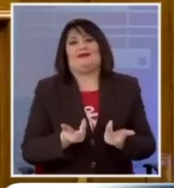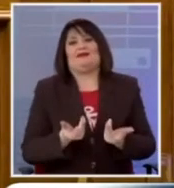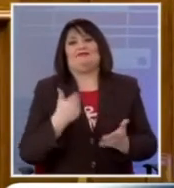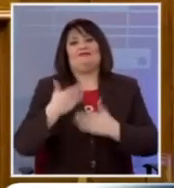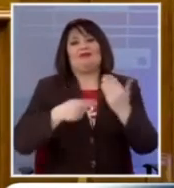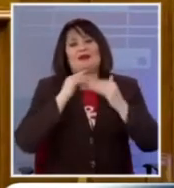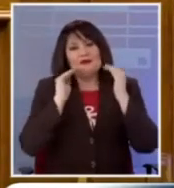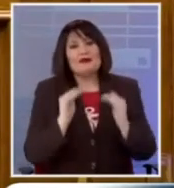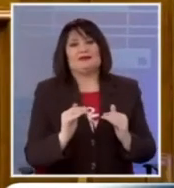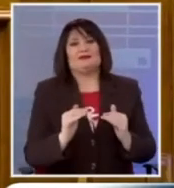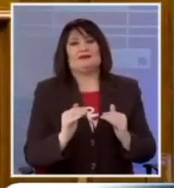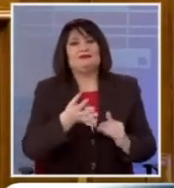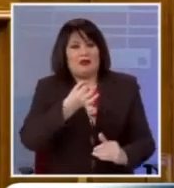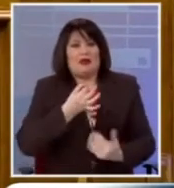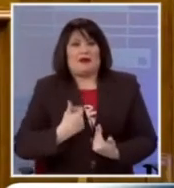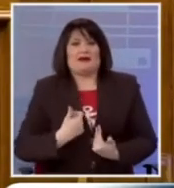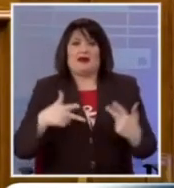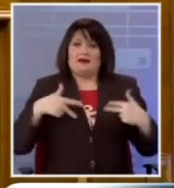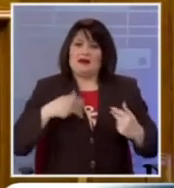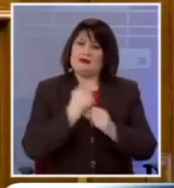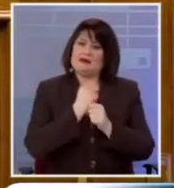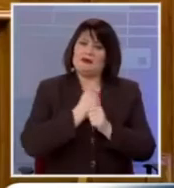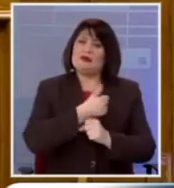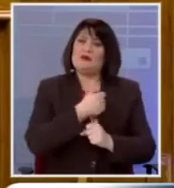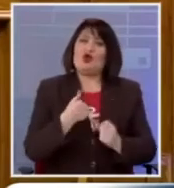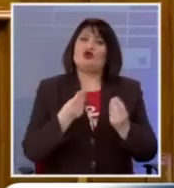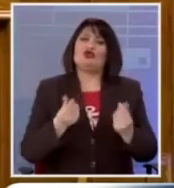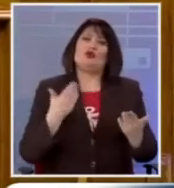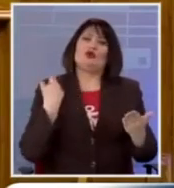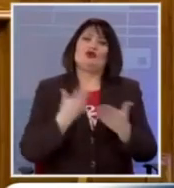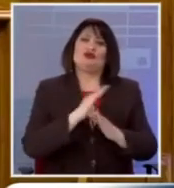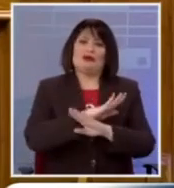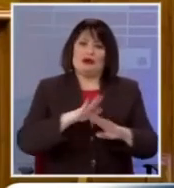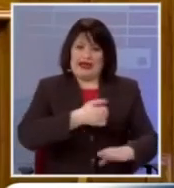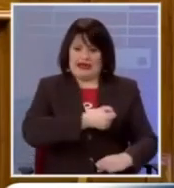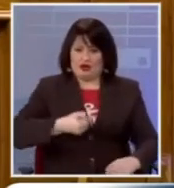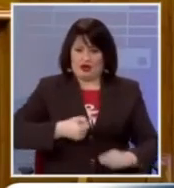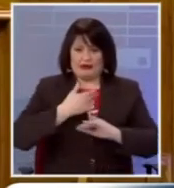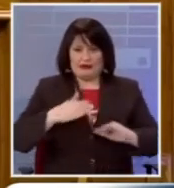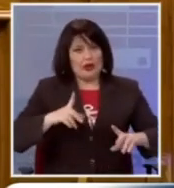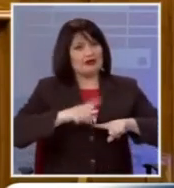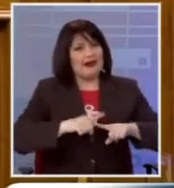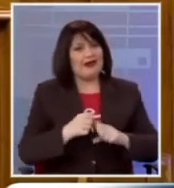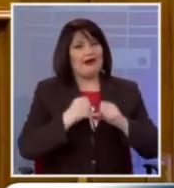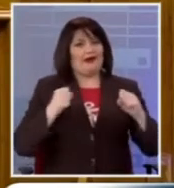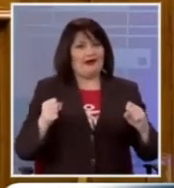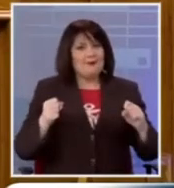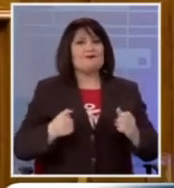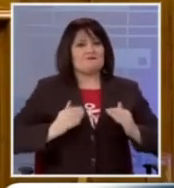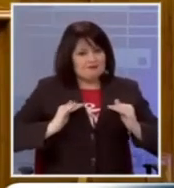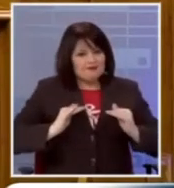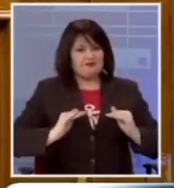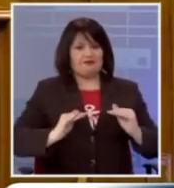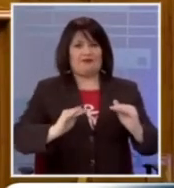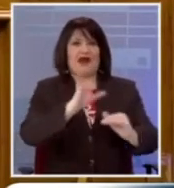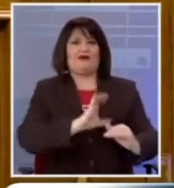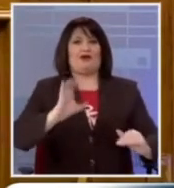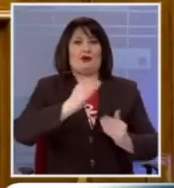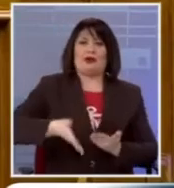της. Η κυβέρνηση επιμένει ότι μόνο με τον τερματισμό της λιτότητας θα πάρει ανάσα η Ελλάδα και θα σταθεροποιηθεί η